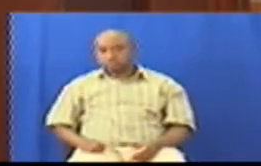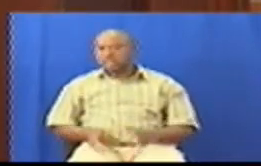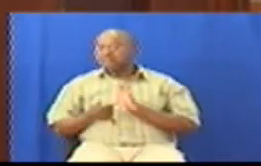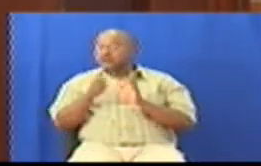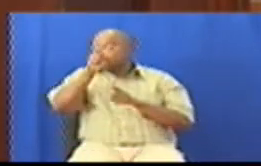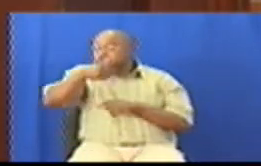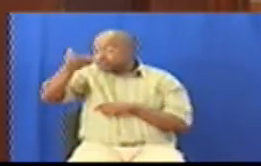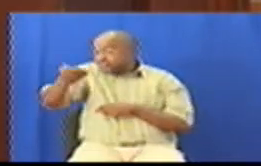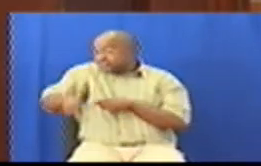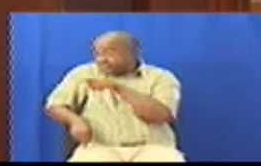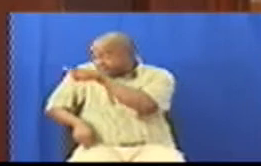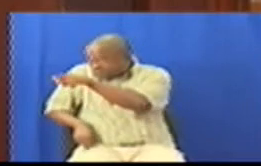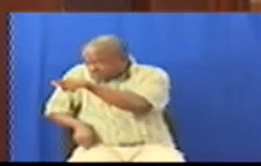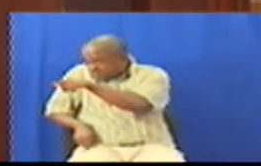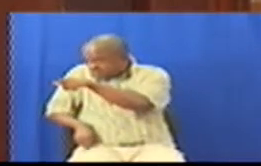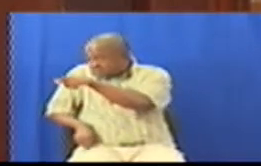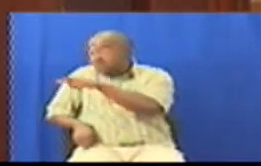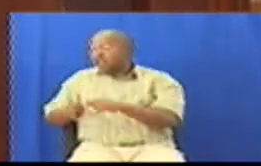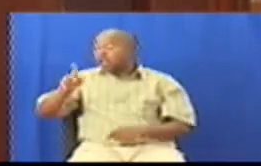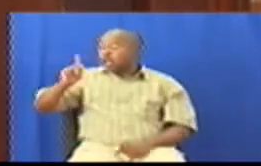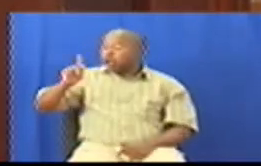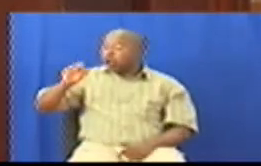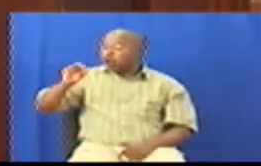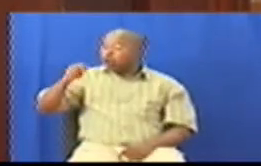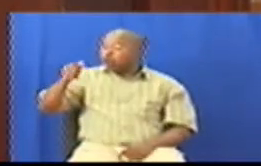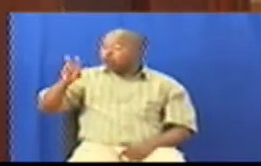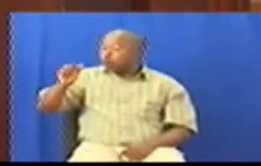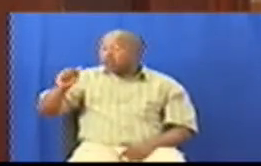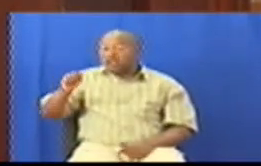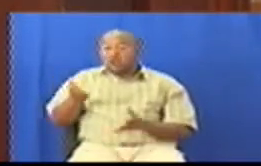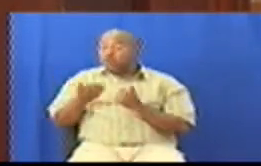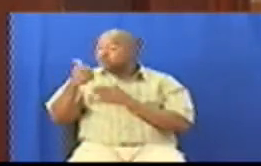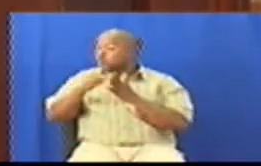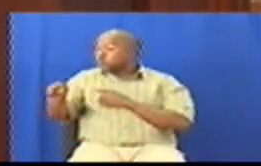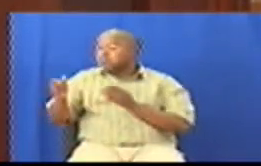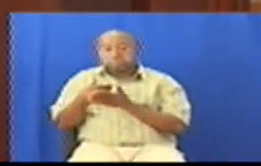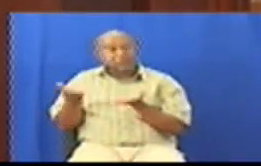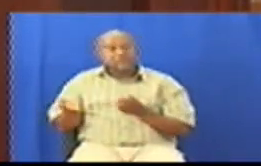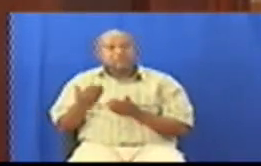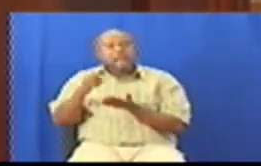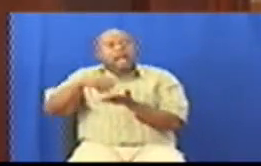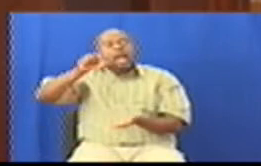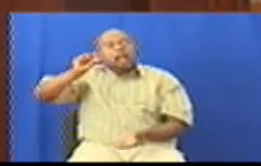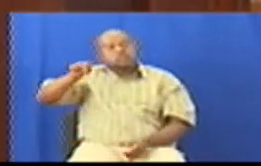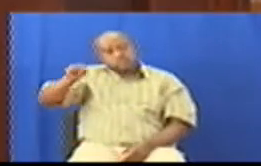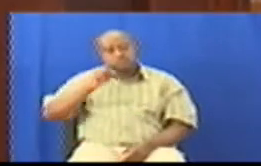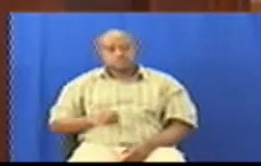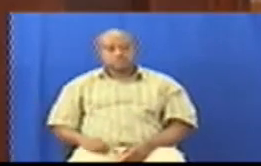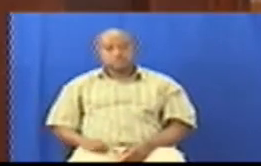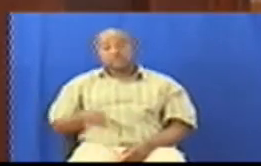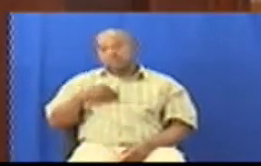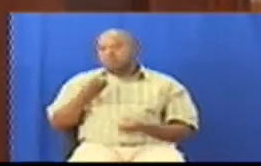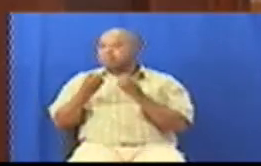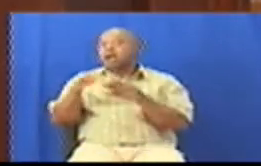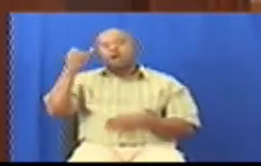Sumve, Luangwa, Kongwa hawezi kumudu kuzinunua. ushauri wangu,